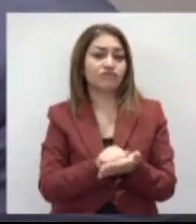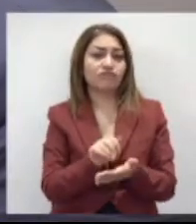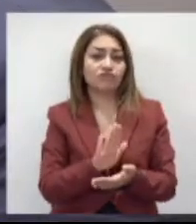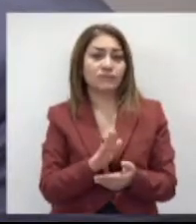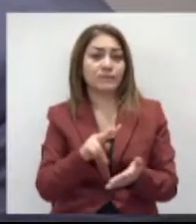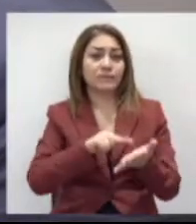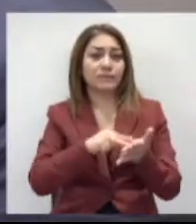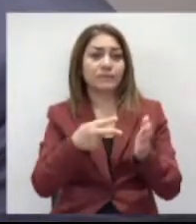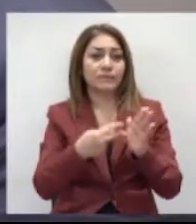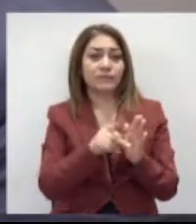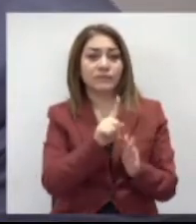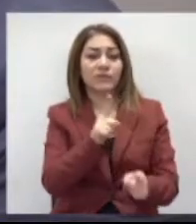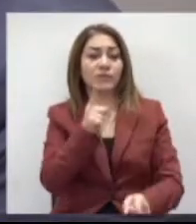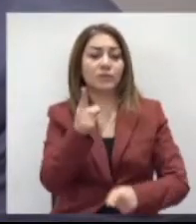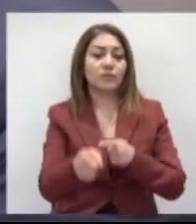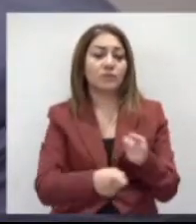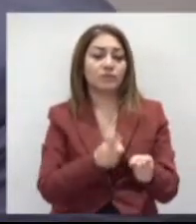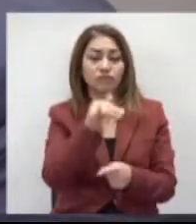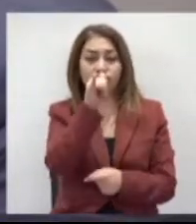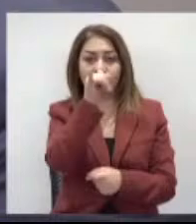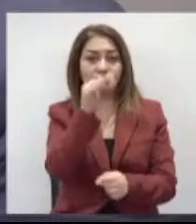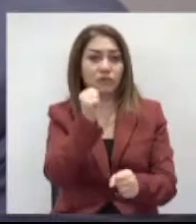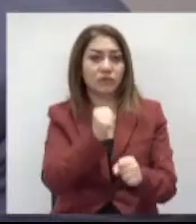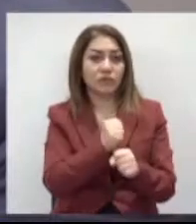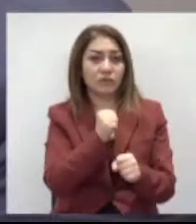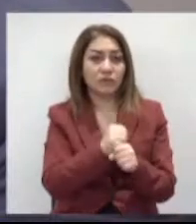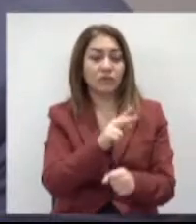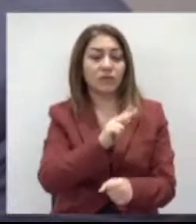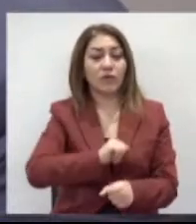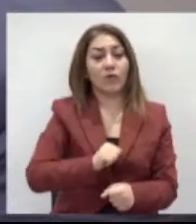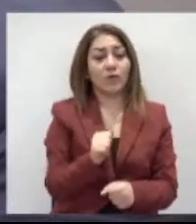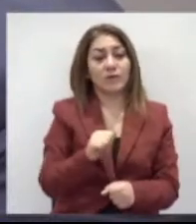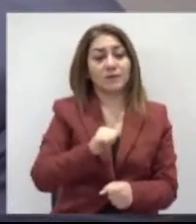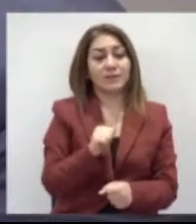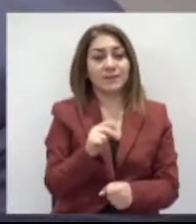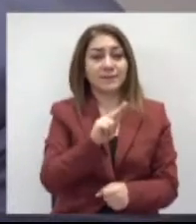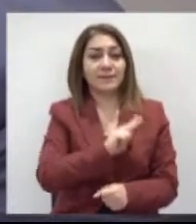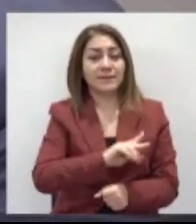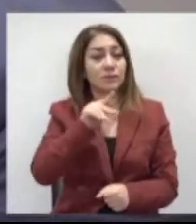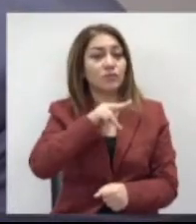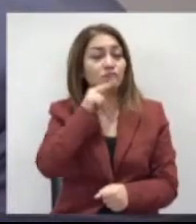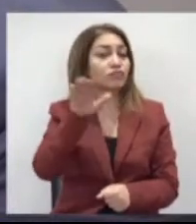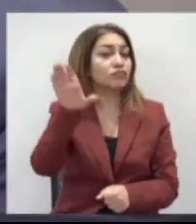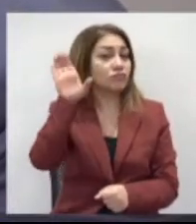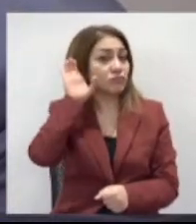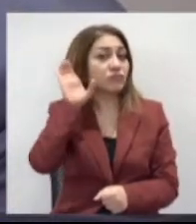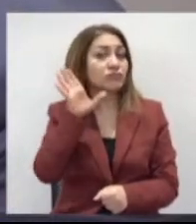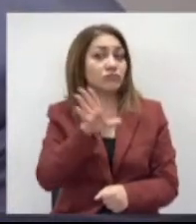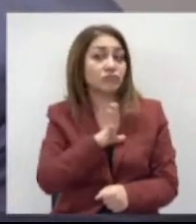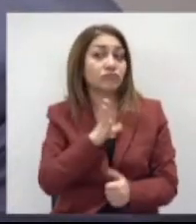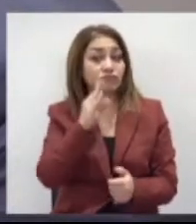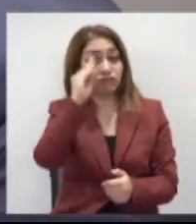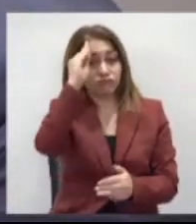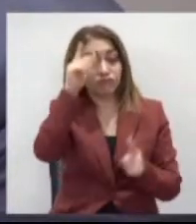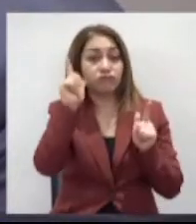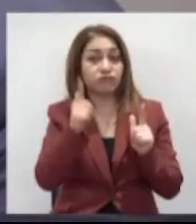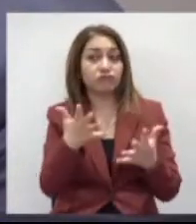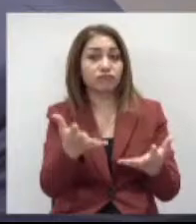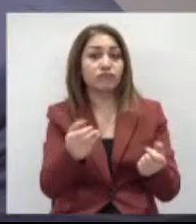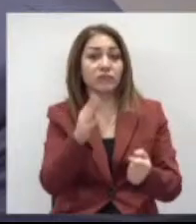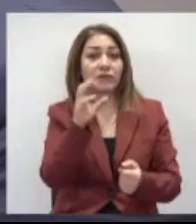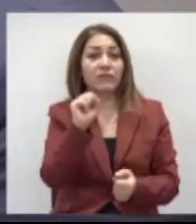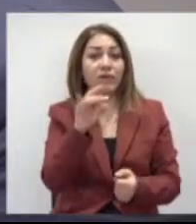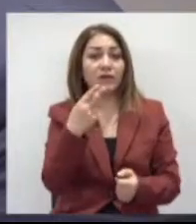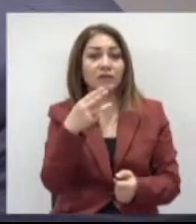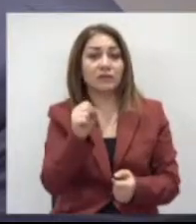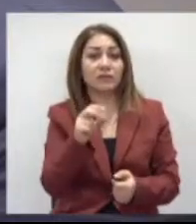նախագծում որոշակի փոփոխություններ չեն կարողանել, ես գործընկերներիս ուշադիր լսեցի, և օրինակ համամիտ եմ պարոն